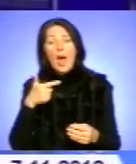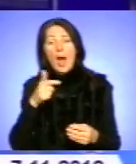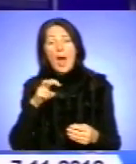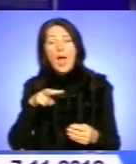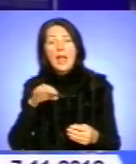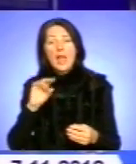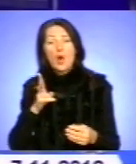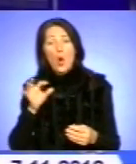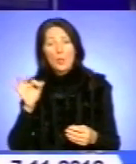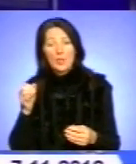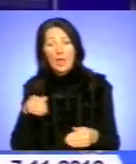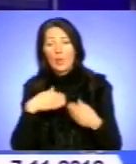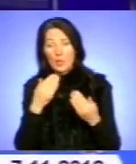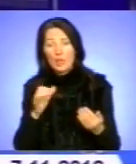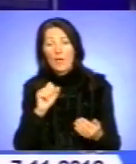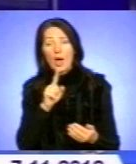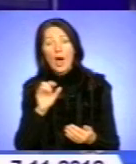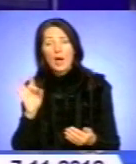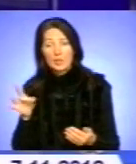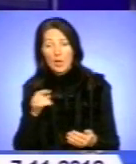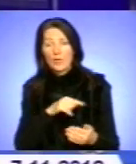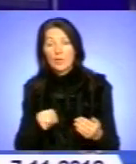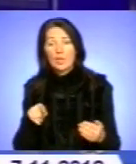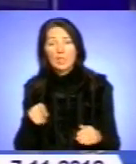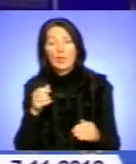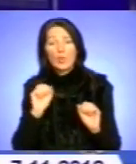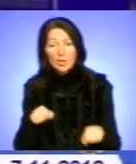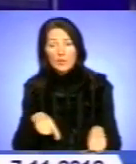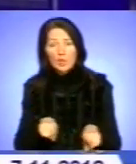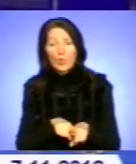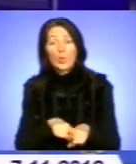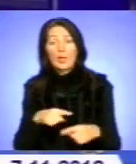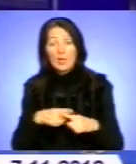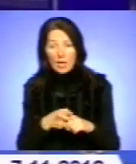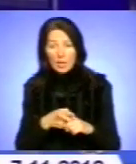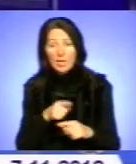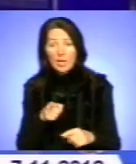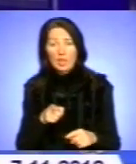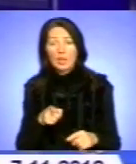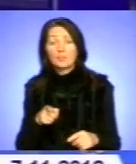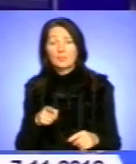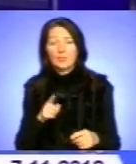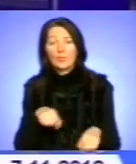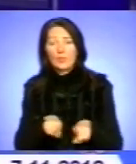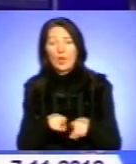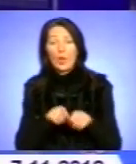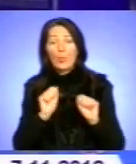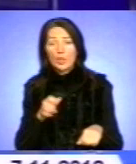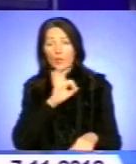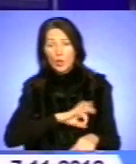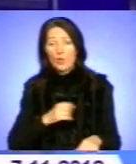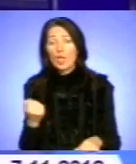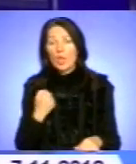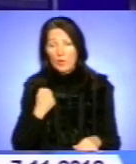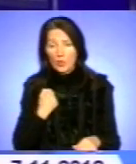уряду відзначив важливість такої техніки та її універсальність, адже ці гвинтокрили можна використовувати і в військових цілях, і в